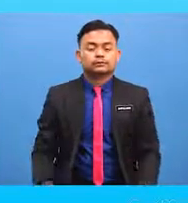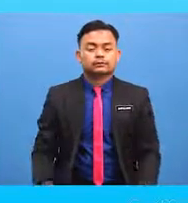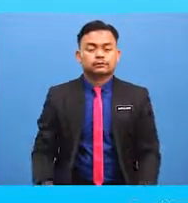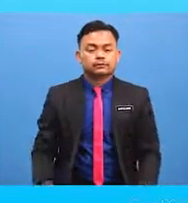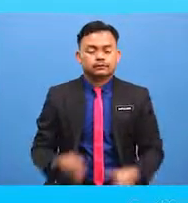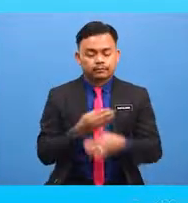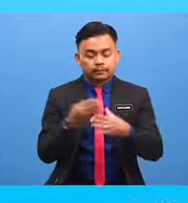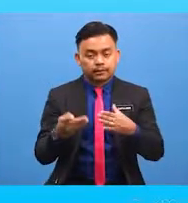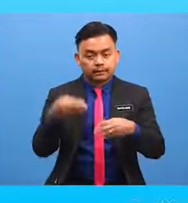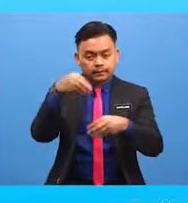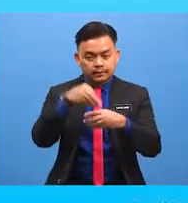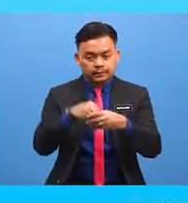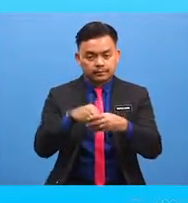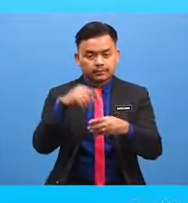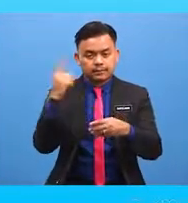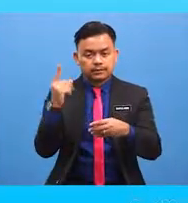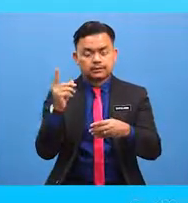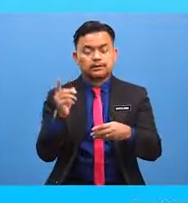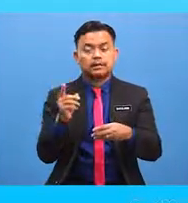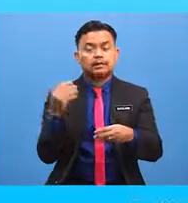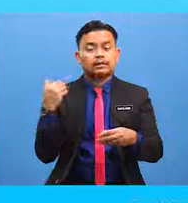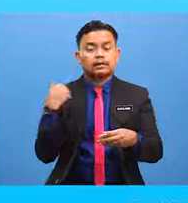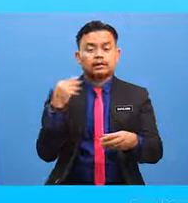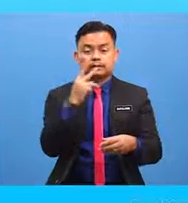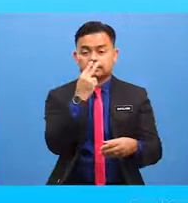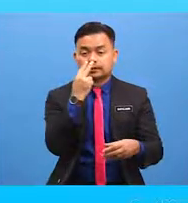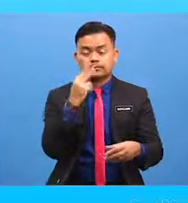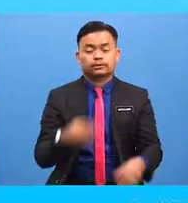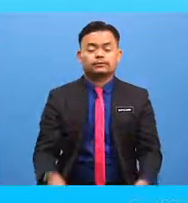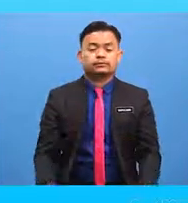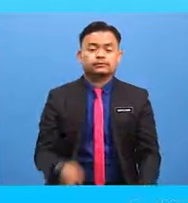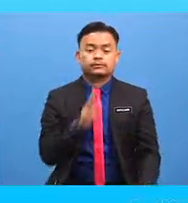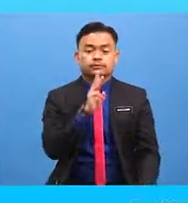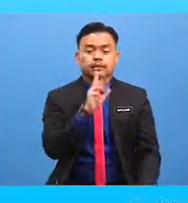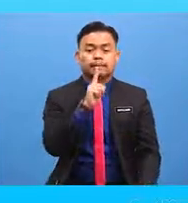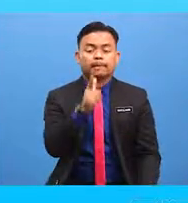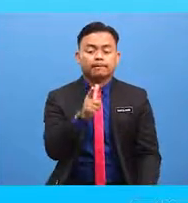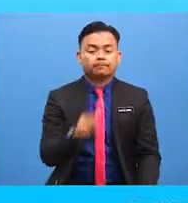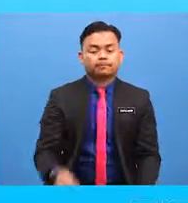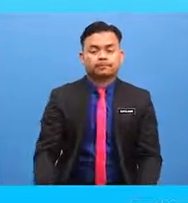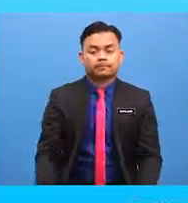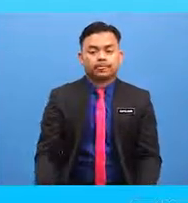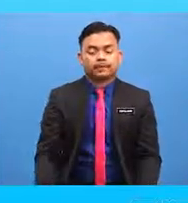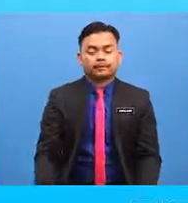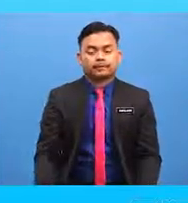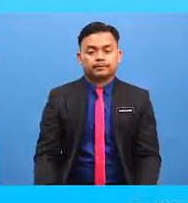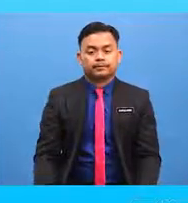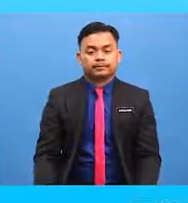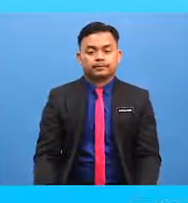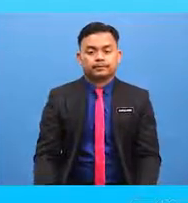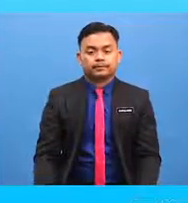lembap dan mempunyai rerambut halus. Rerambut halus inilah yang akan memerangkap